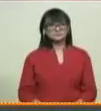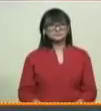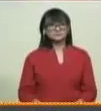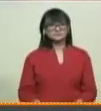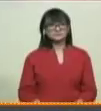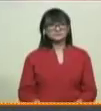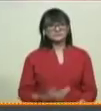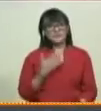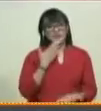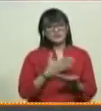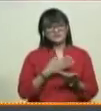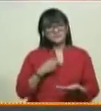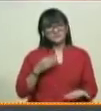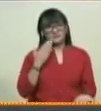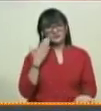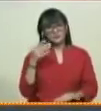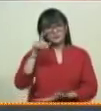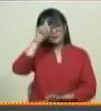Gracias, presidente.